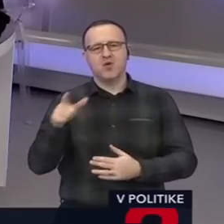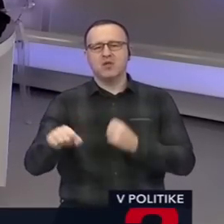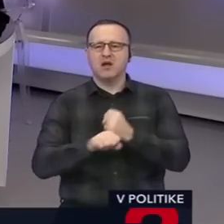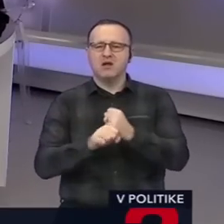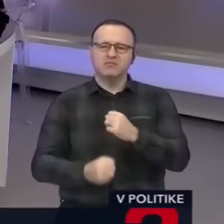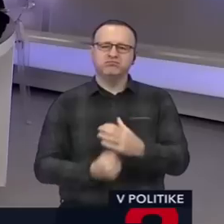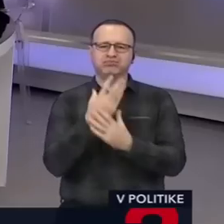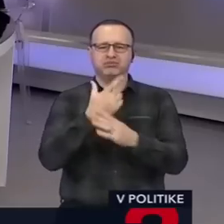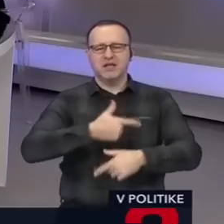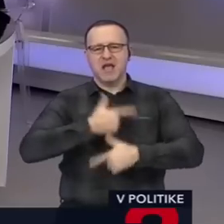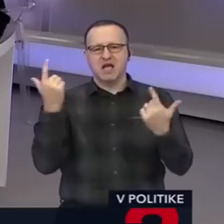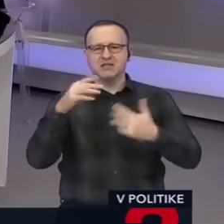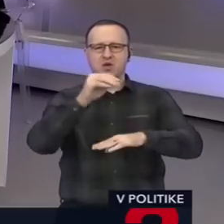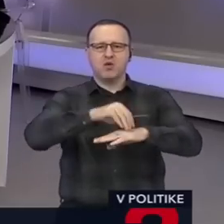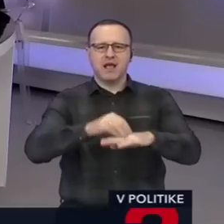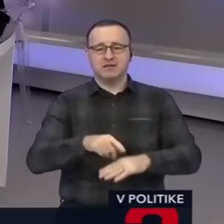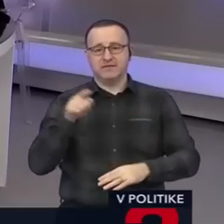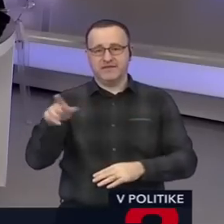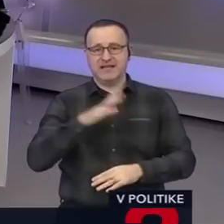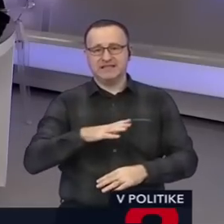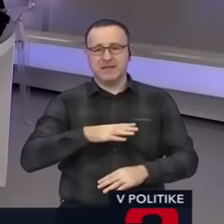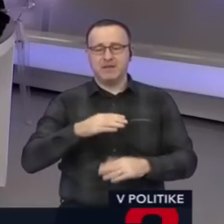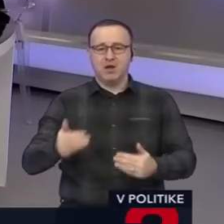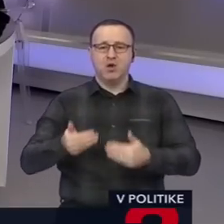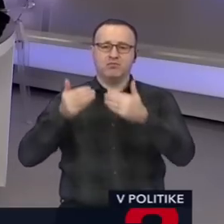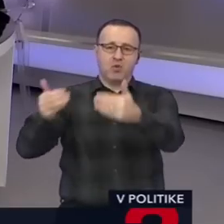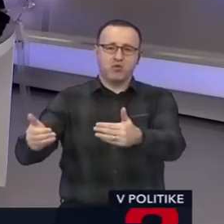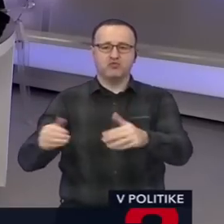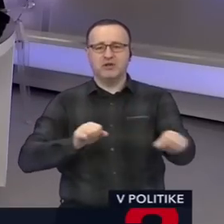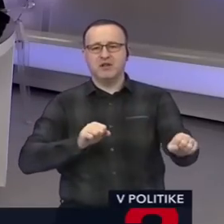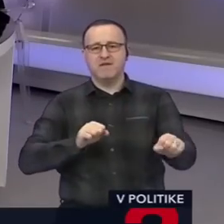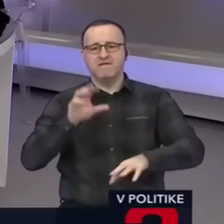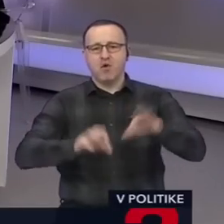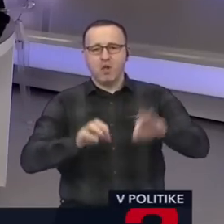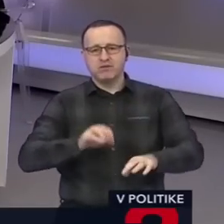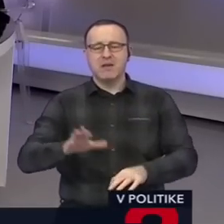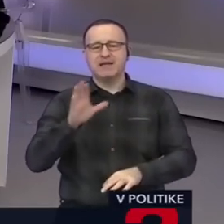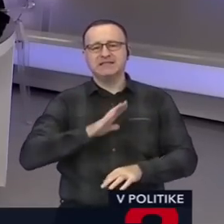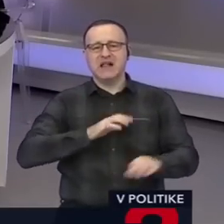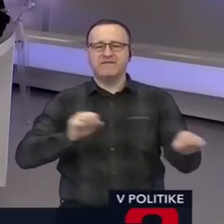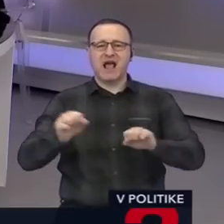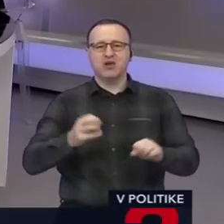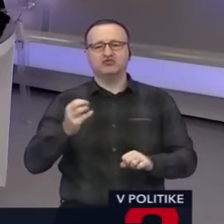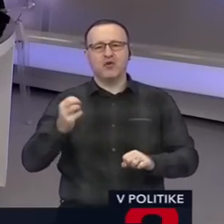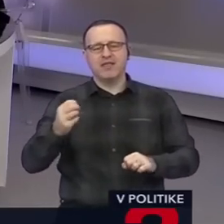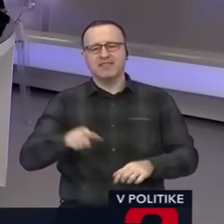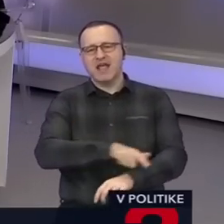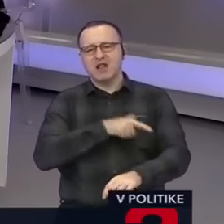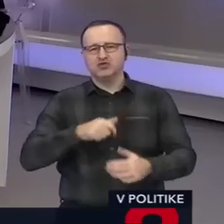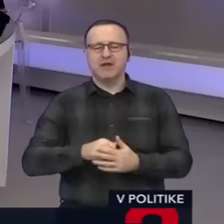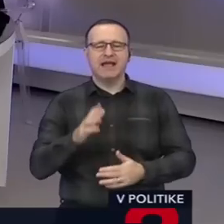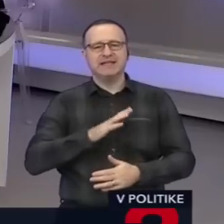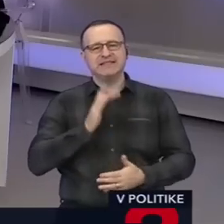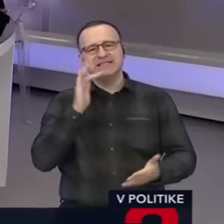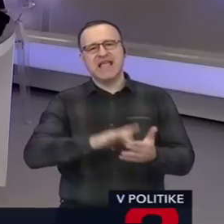jasný odkaz. Týmto krokom chcete posunúť voľby, aby ste mohli vládnuť čo najdlhšie. Je cieľom zatiahnuť Slovensko do